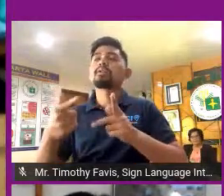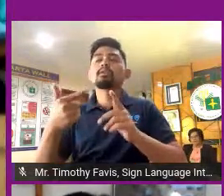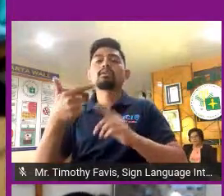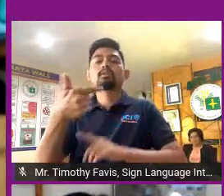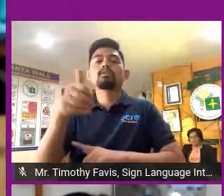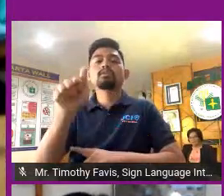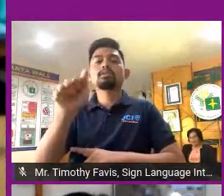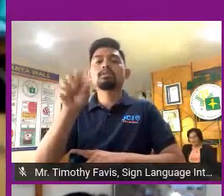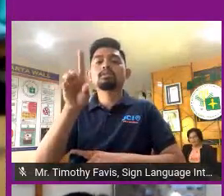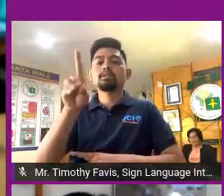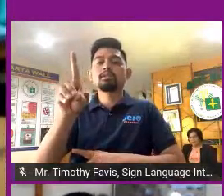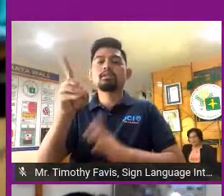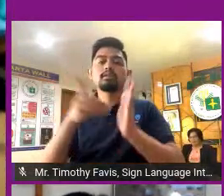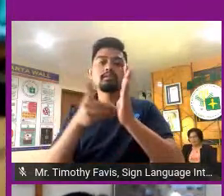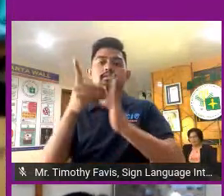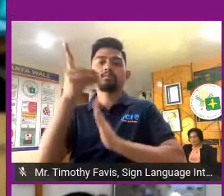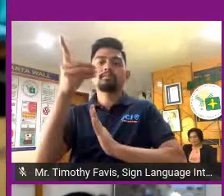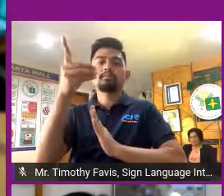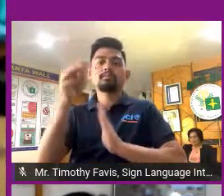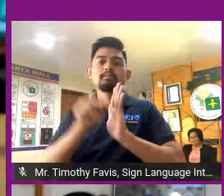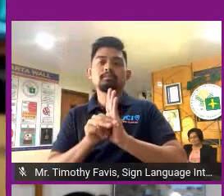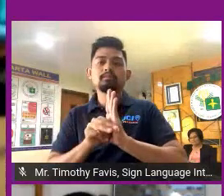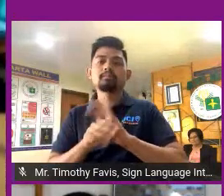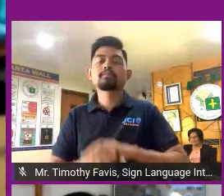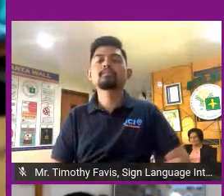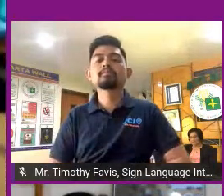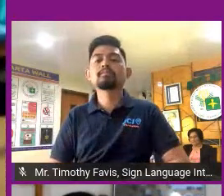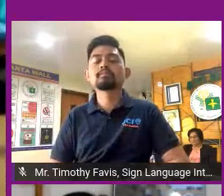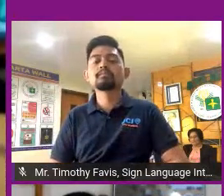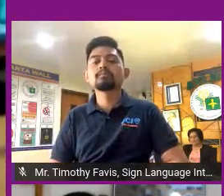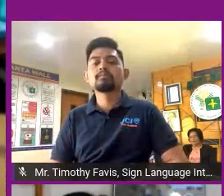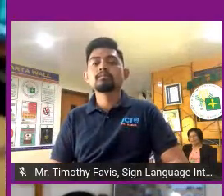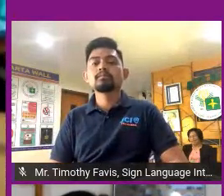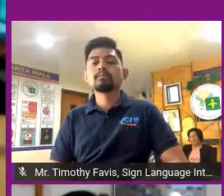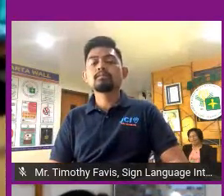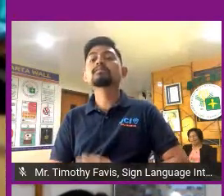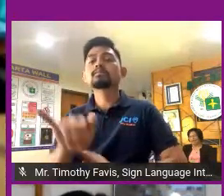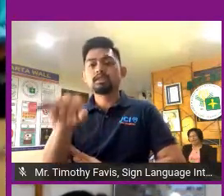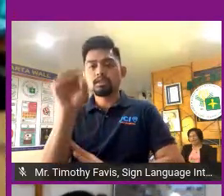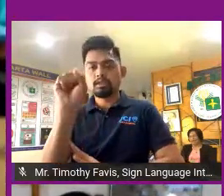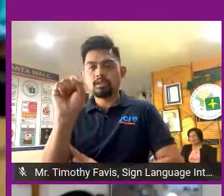GST. Meron. Ang primero ka yan, dapat